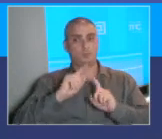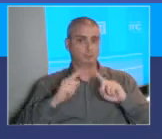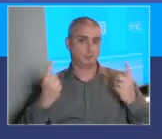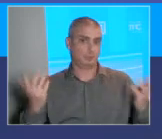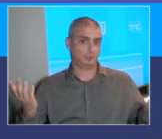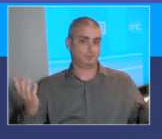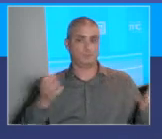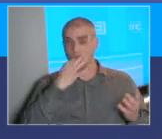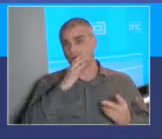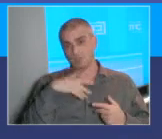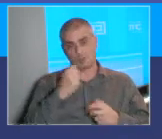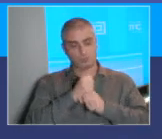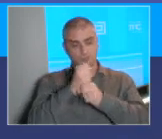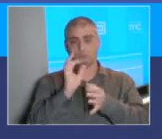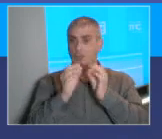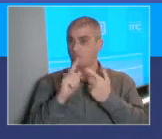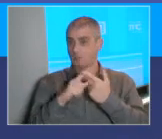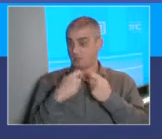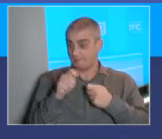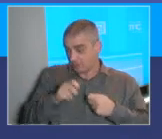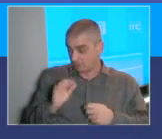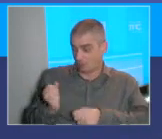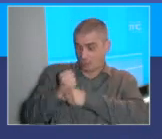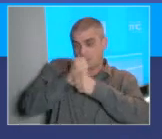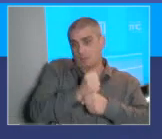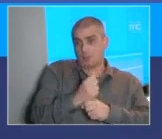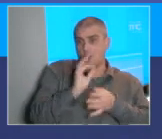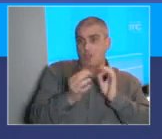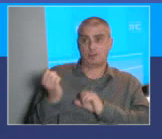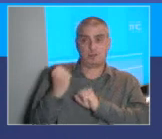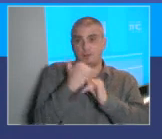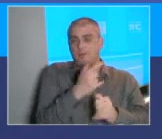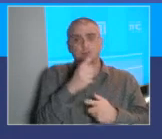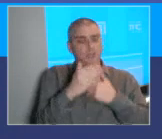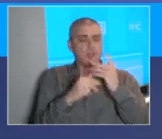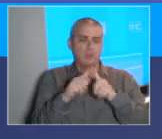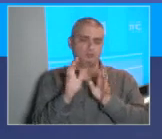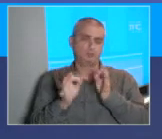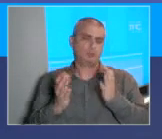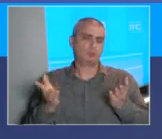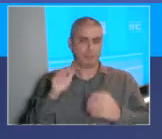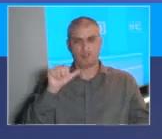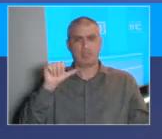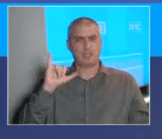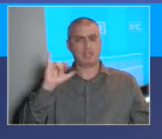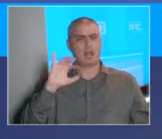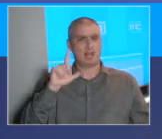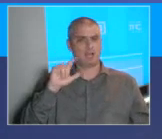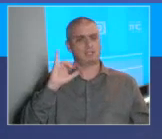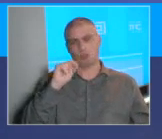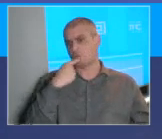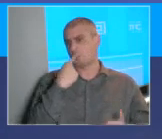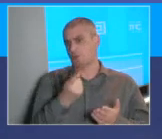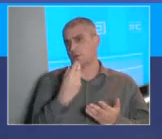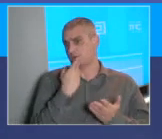אחרים. מותר להיות מיוצג על ידי עורך דין, חבר כנסת יכול להיות מיוצג על ידי עורך דין, זה הליך שהוא מעין שיפוטי, וגם אייל ינון בחוות הדעת שלו מציין